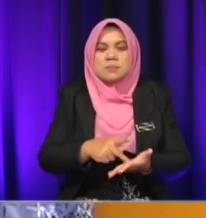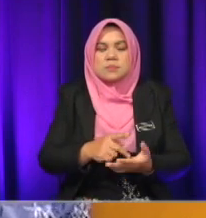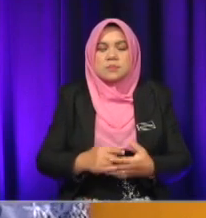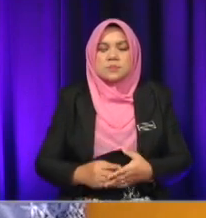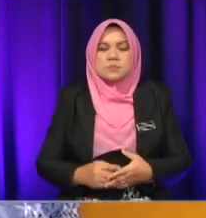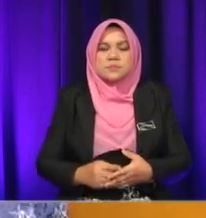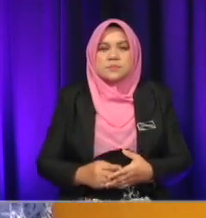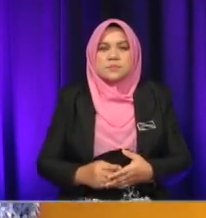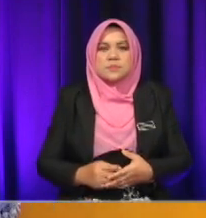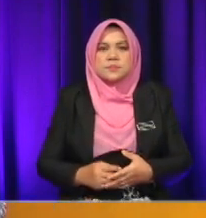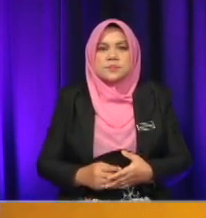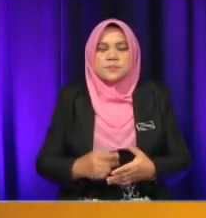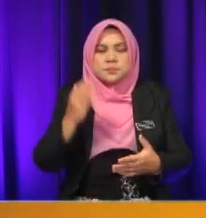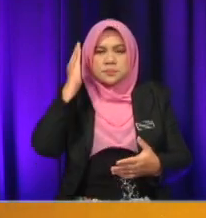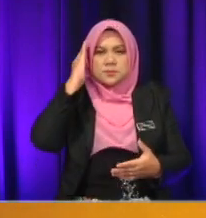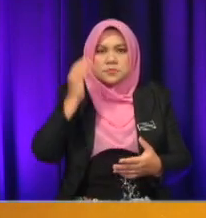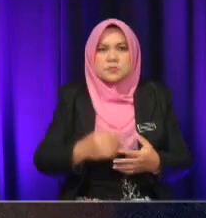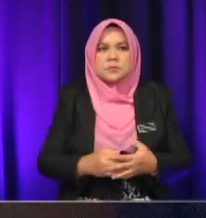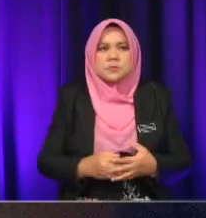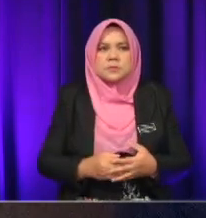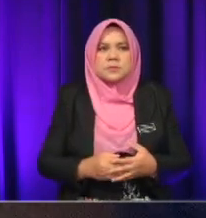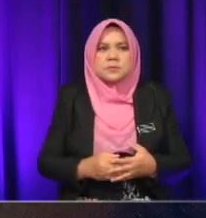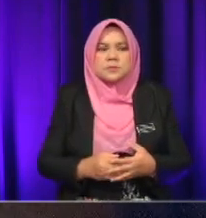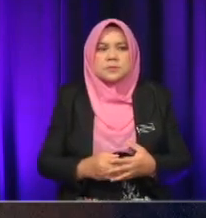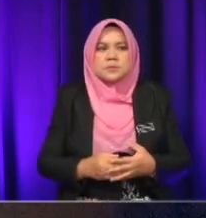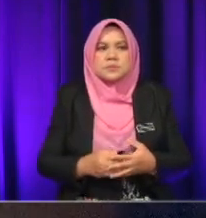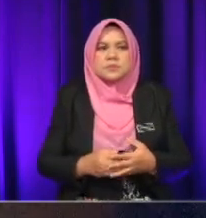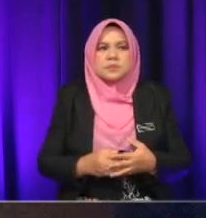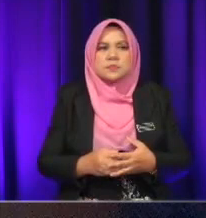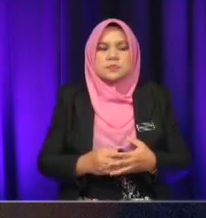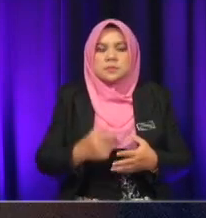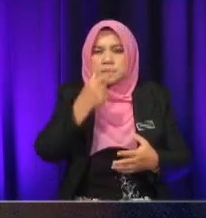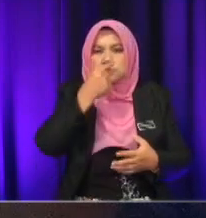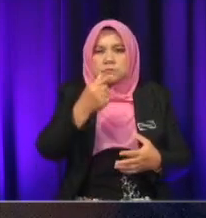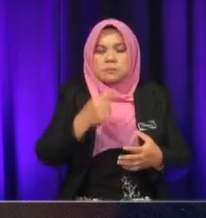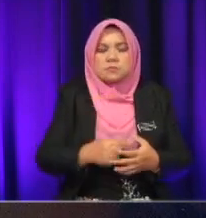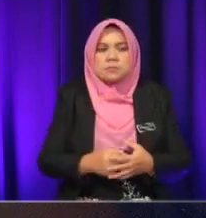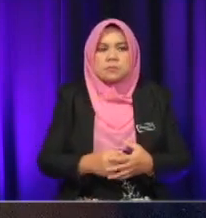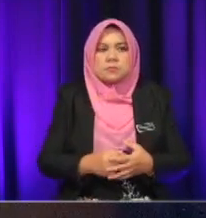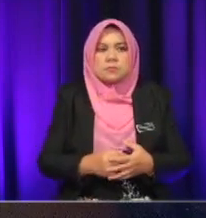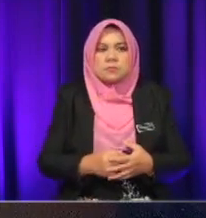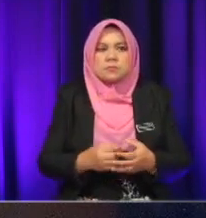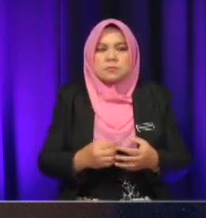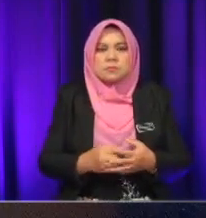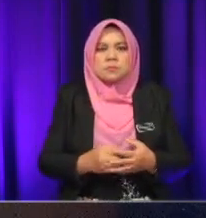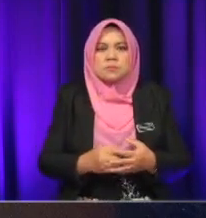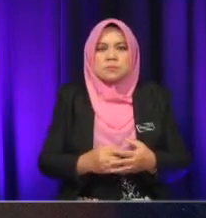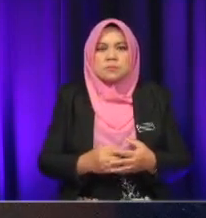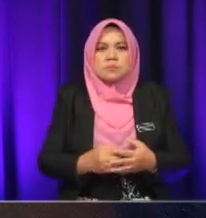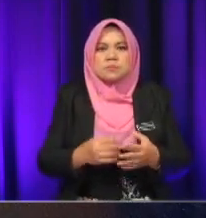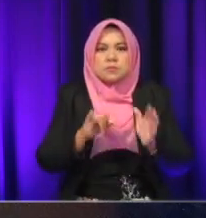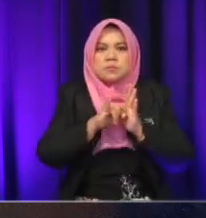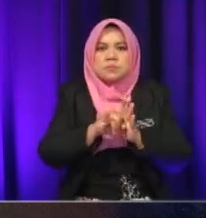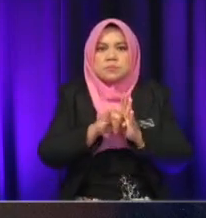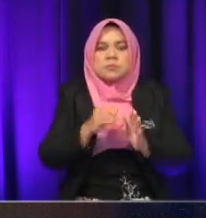ni Syafika tahu tak? Ya betul cikgu, antara yang kuat sangat mempengaruhi ramai kan pihak yang menggunakan media sosial untuk